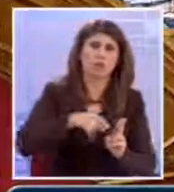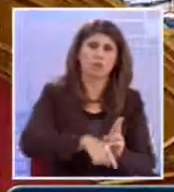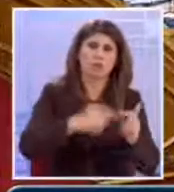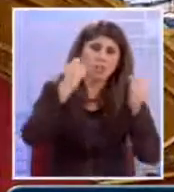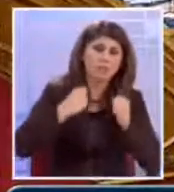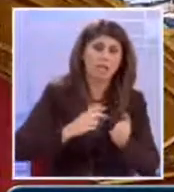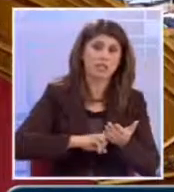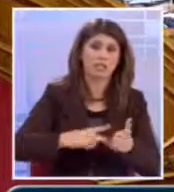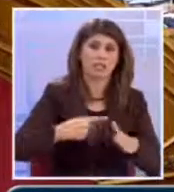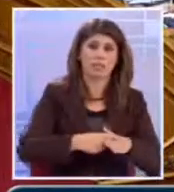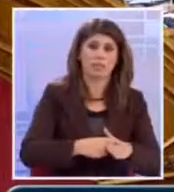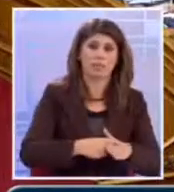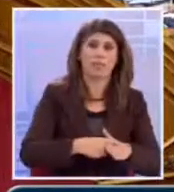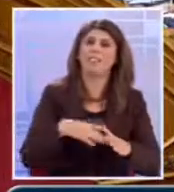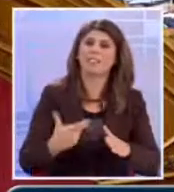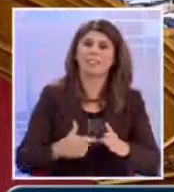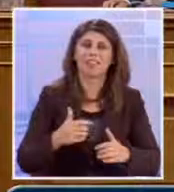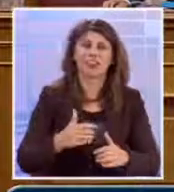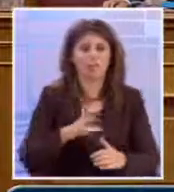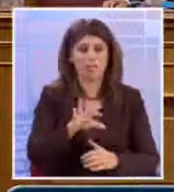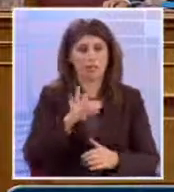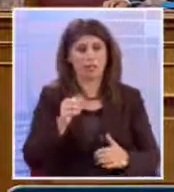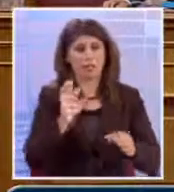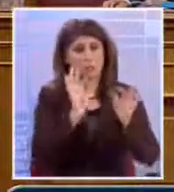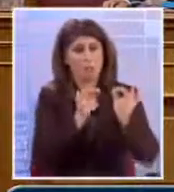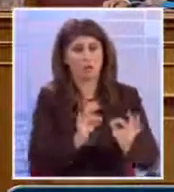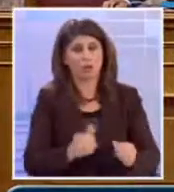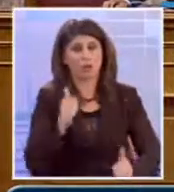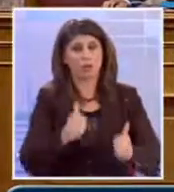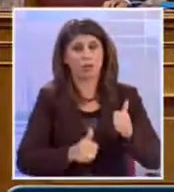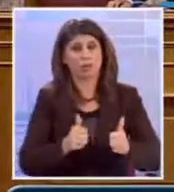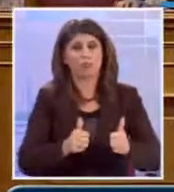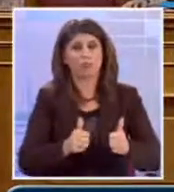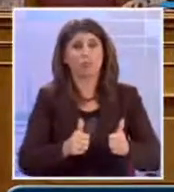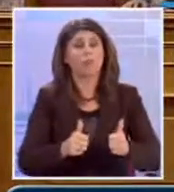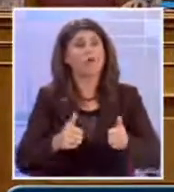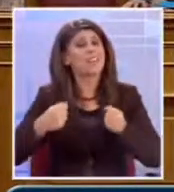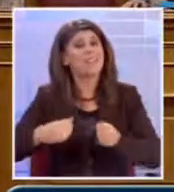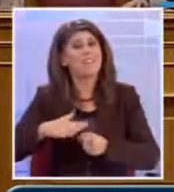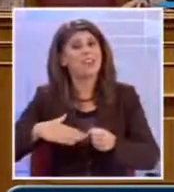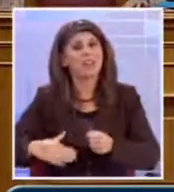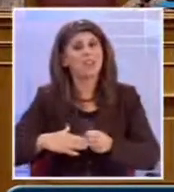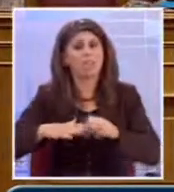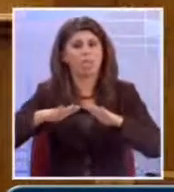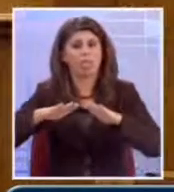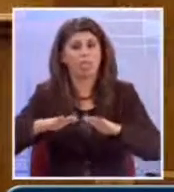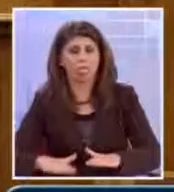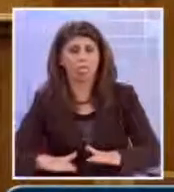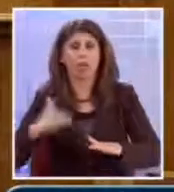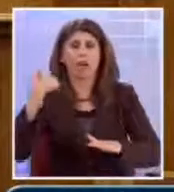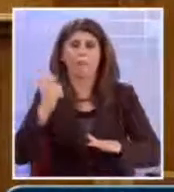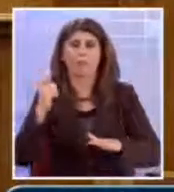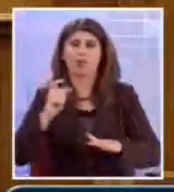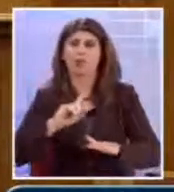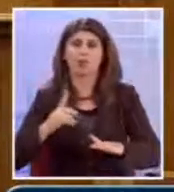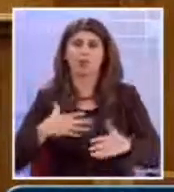Γιατί επιλέγεται ένα μοντέλο ανταγωνιστικότητας που στηρίζεται στην καθίζηση των μισθών και όχι ένα